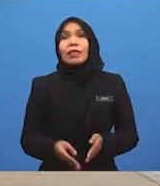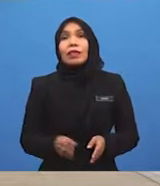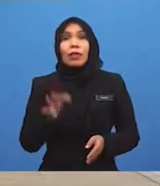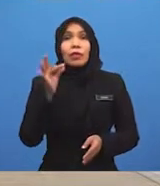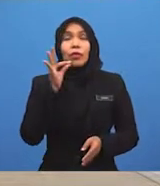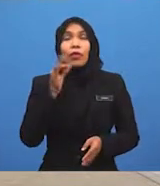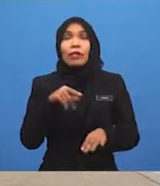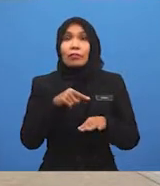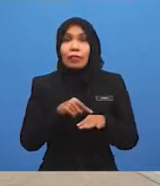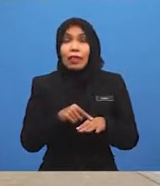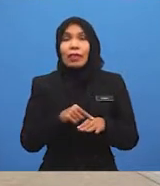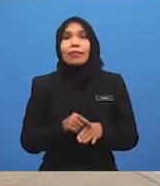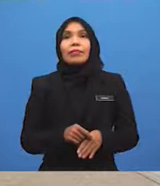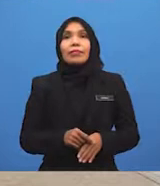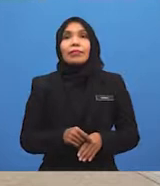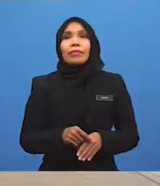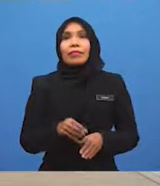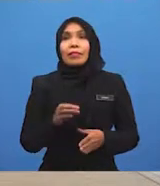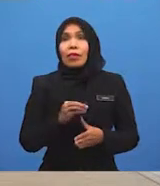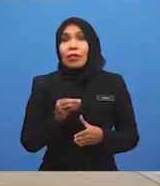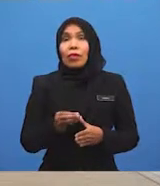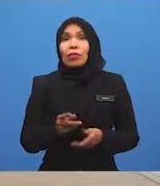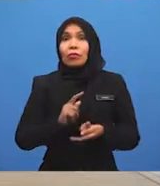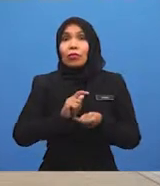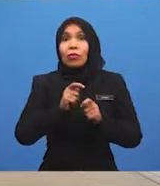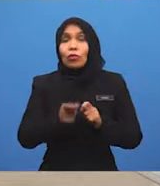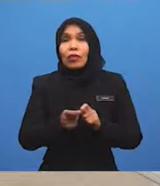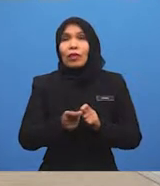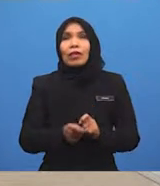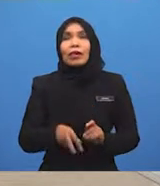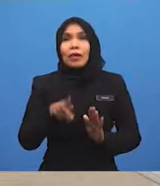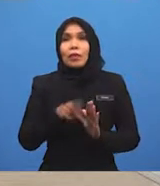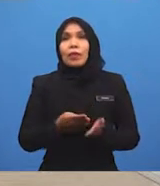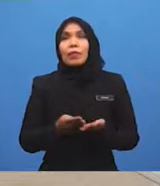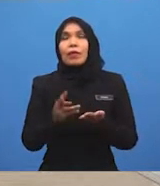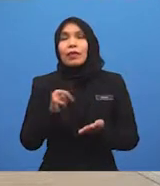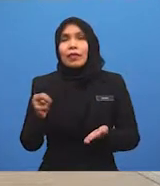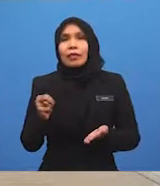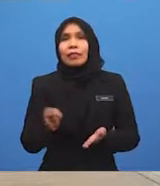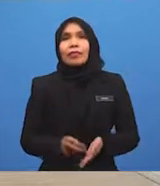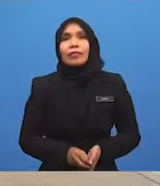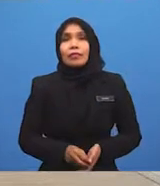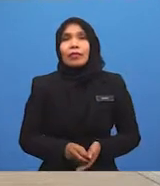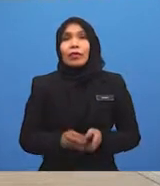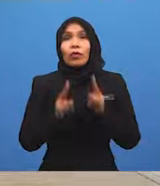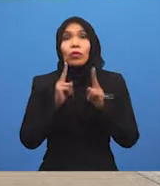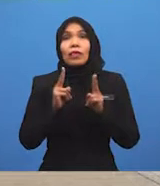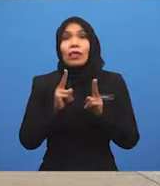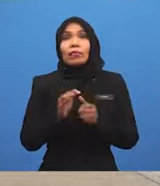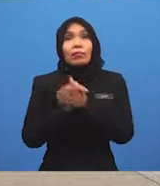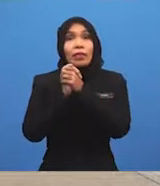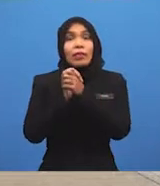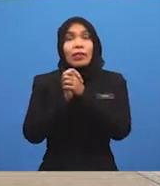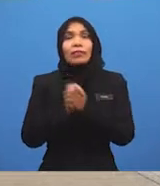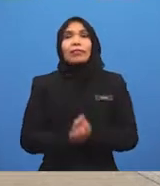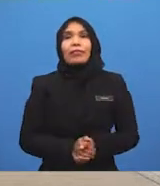bertukar pemberian sehinggalah kepada ucapan takziah atau tahniah atas apa-apa